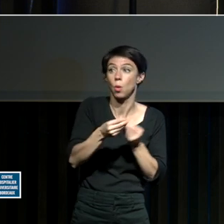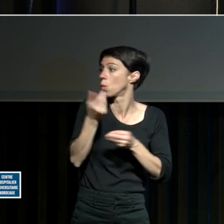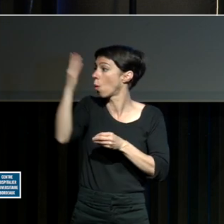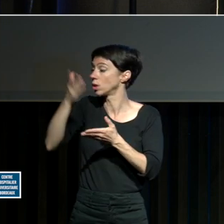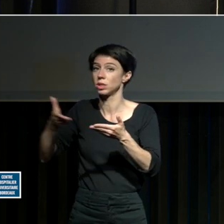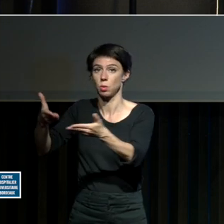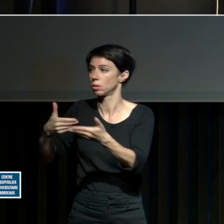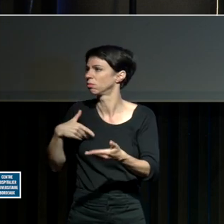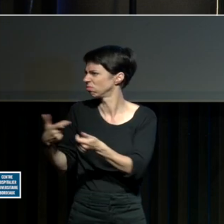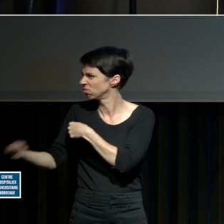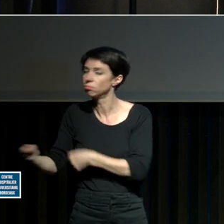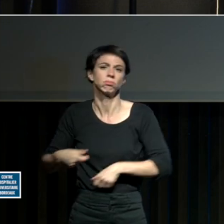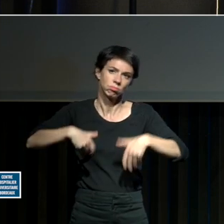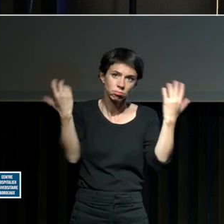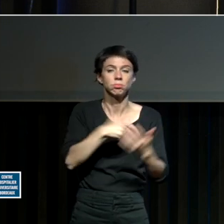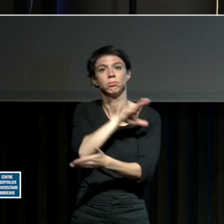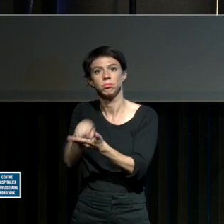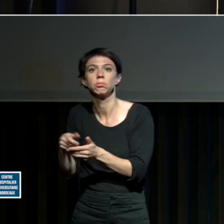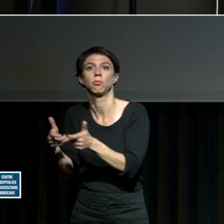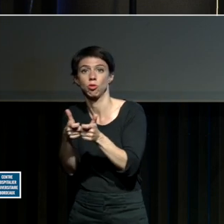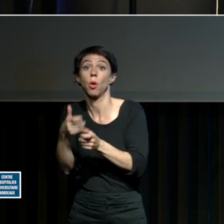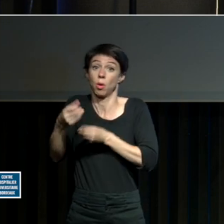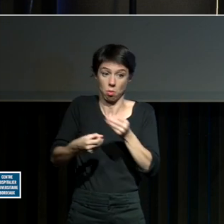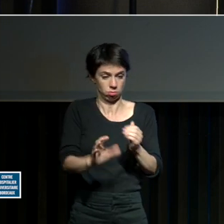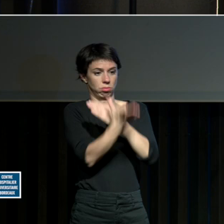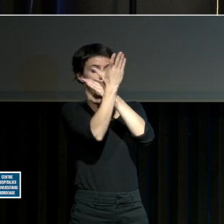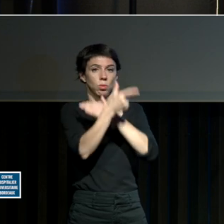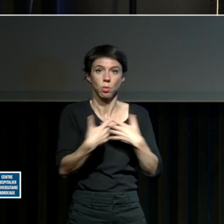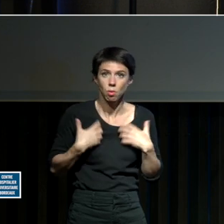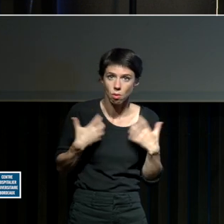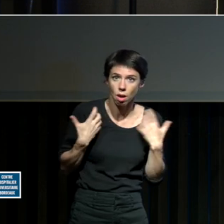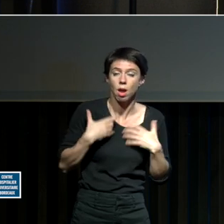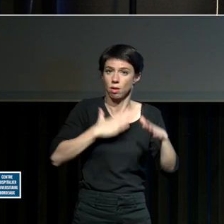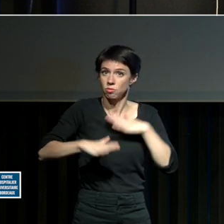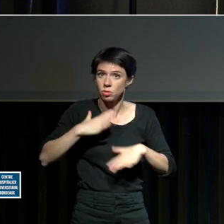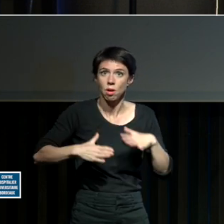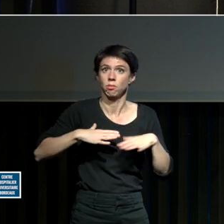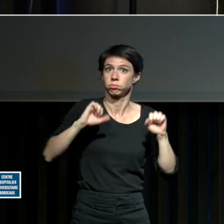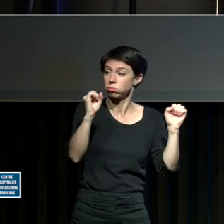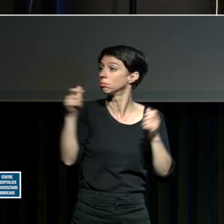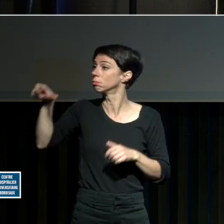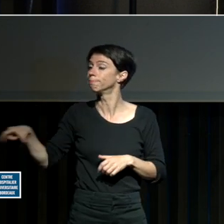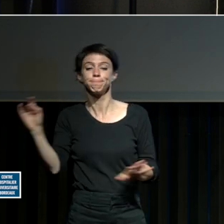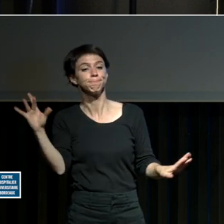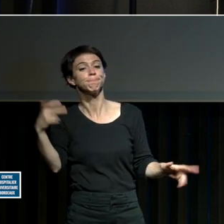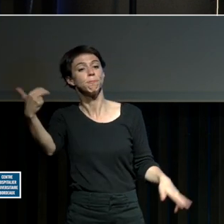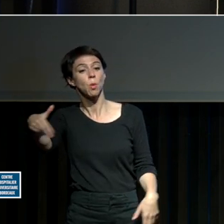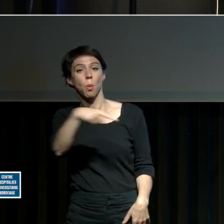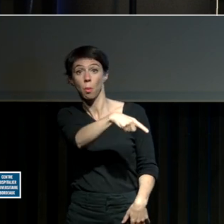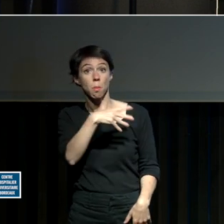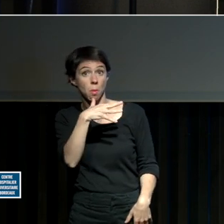ou parfois des réactions de colère, de frustration, d'irritabilité en cas de non-possibilité d'accès au